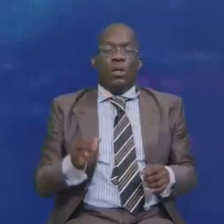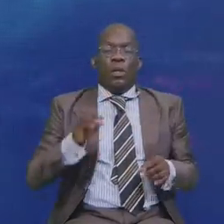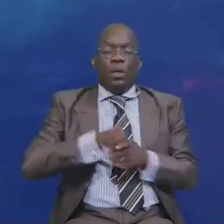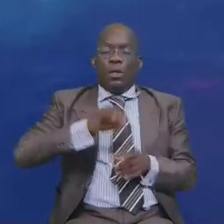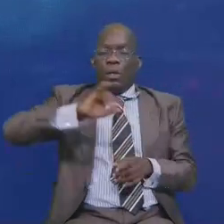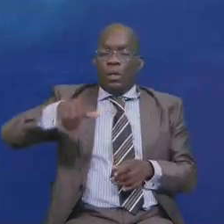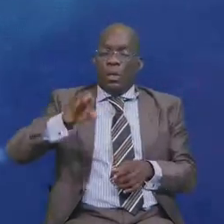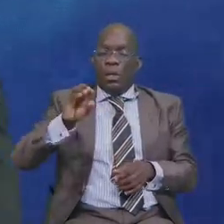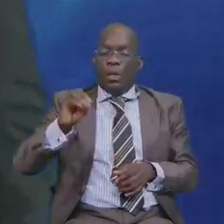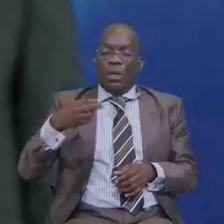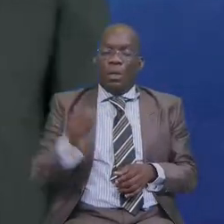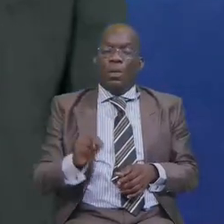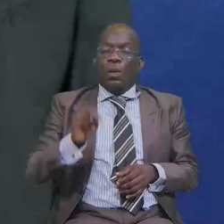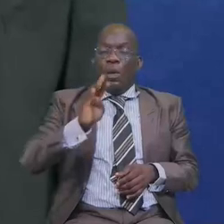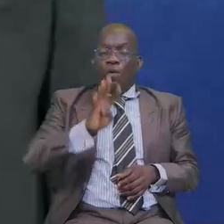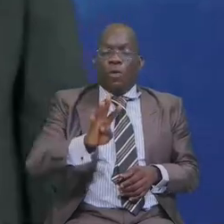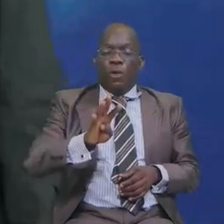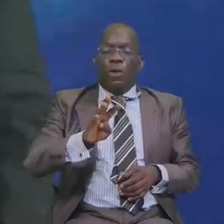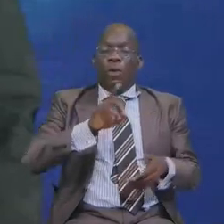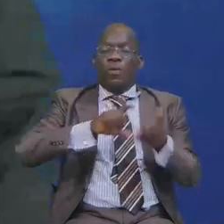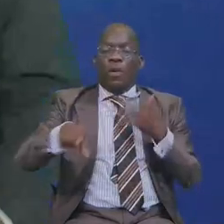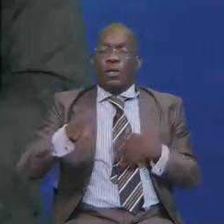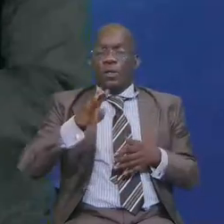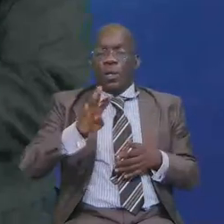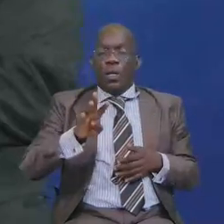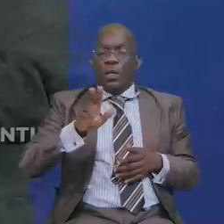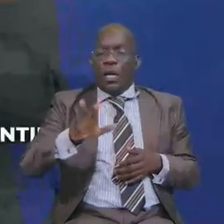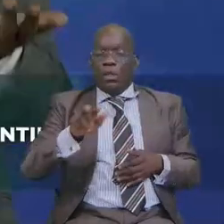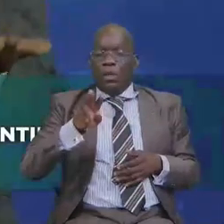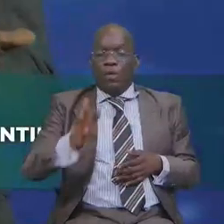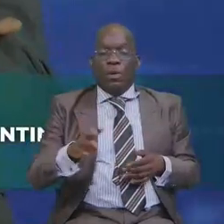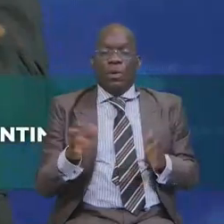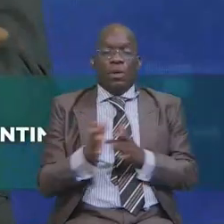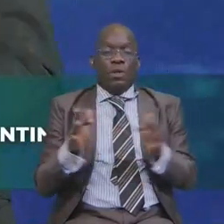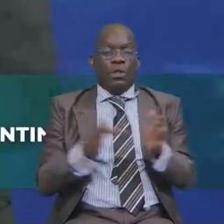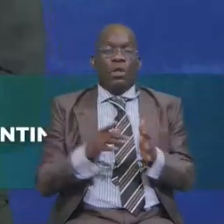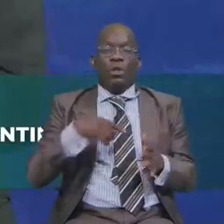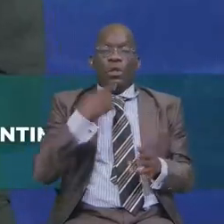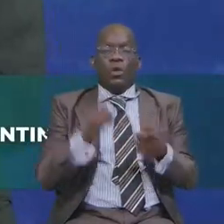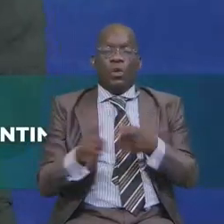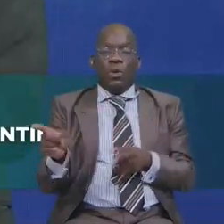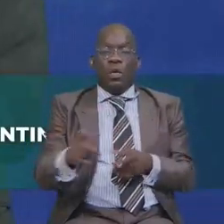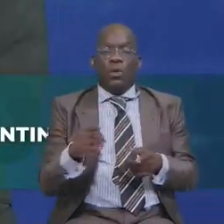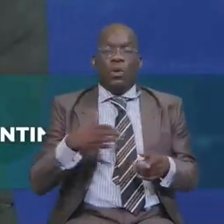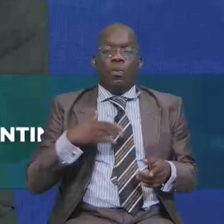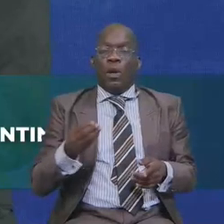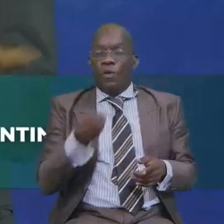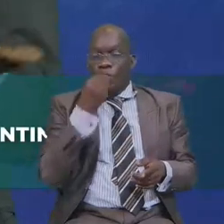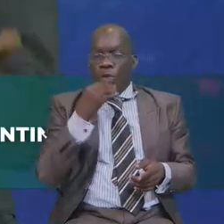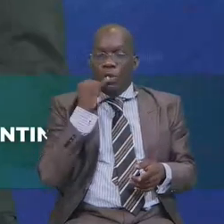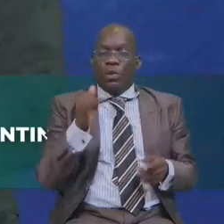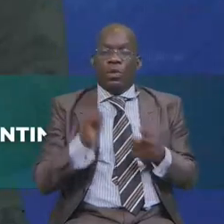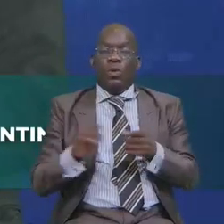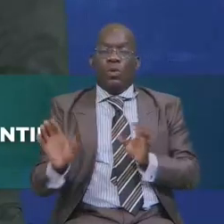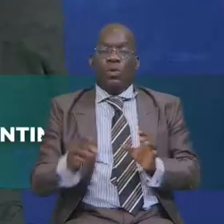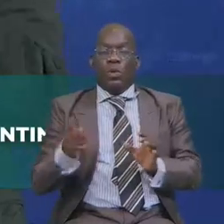chapitre 4, 34. Jean 4, 34. Jésus leur dit, ma nourriture est de faire la volonté de celui qui